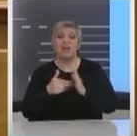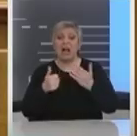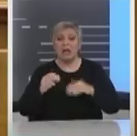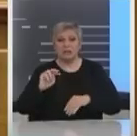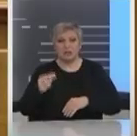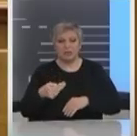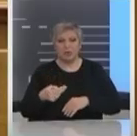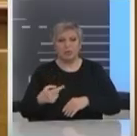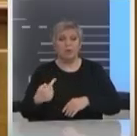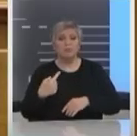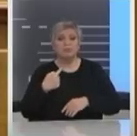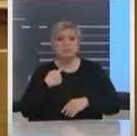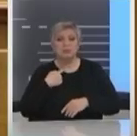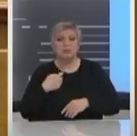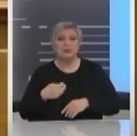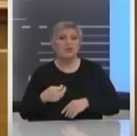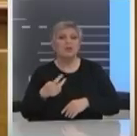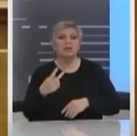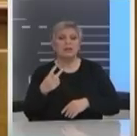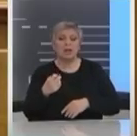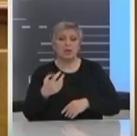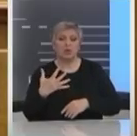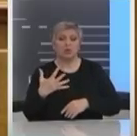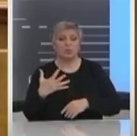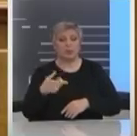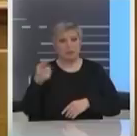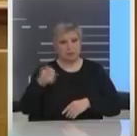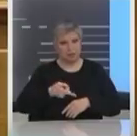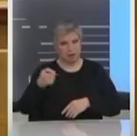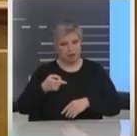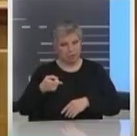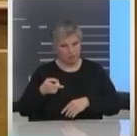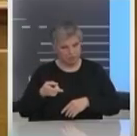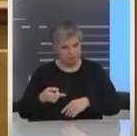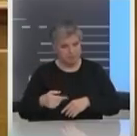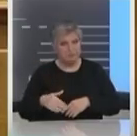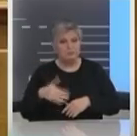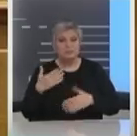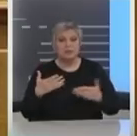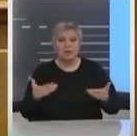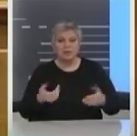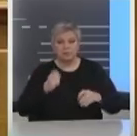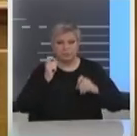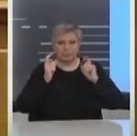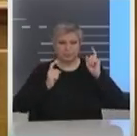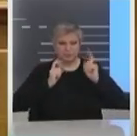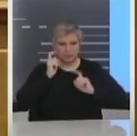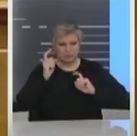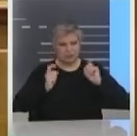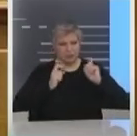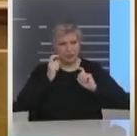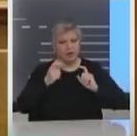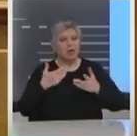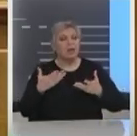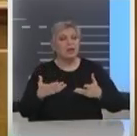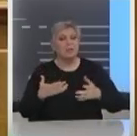1/4 του επιδόματός της. Και να υποθέσω πως είναι αυτό το οποίο λένε συνέχεια στο